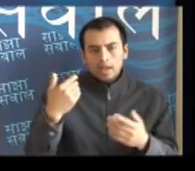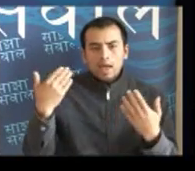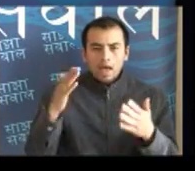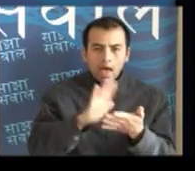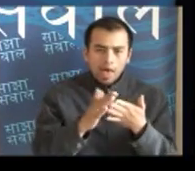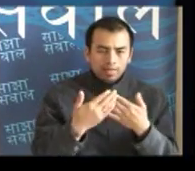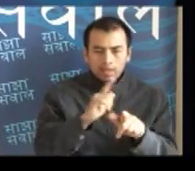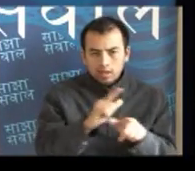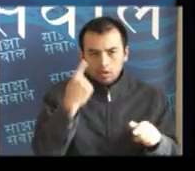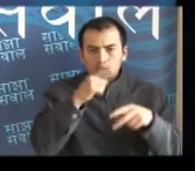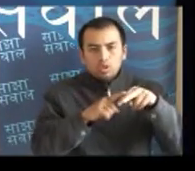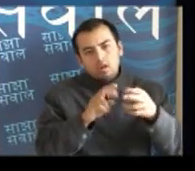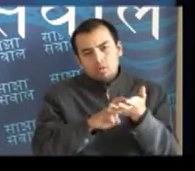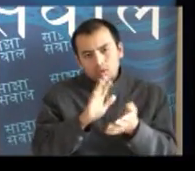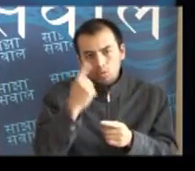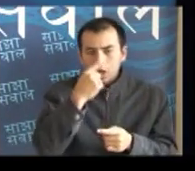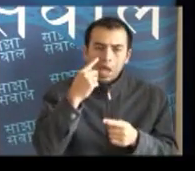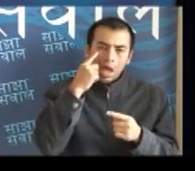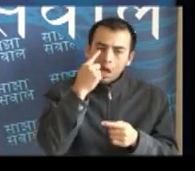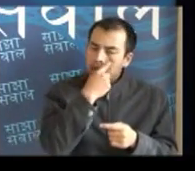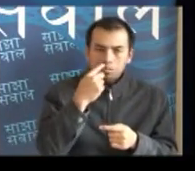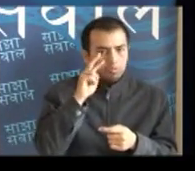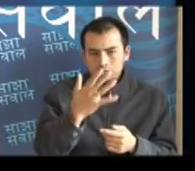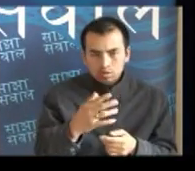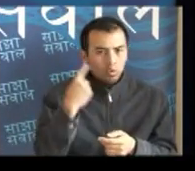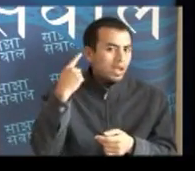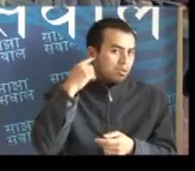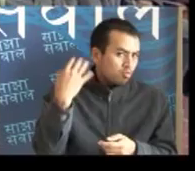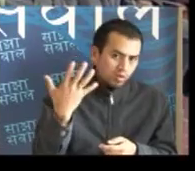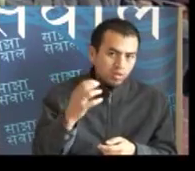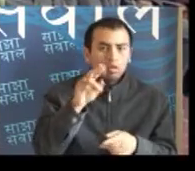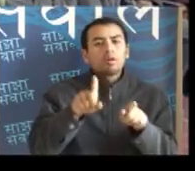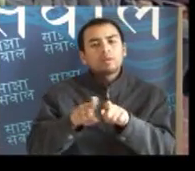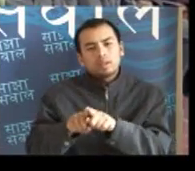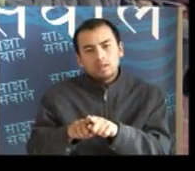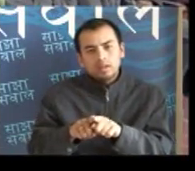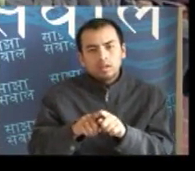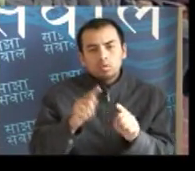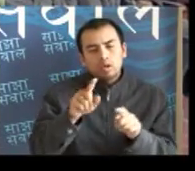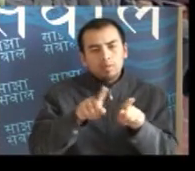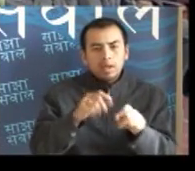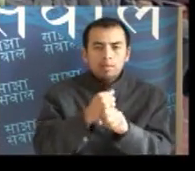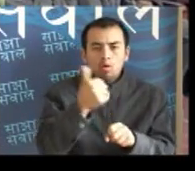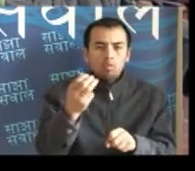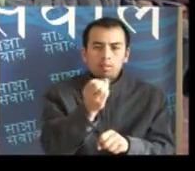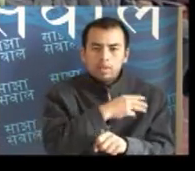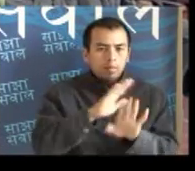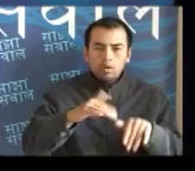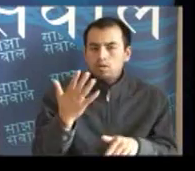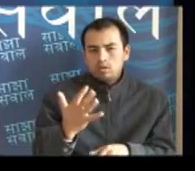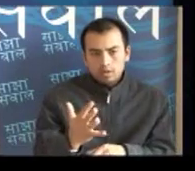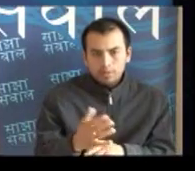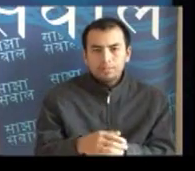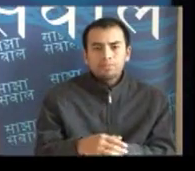छैन, कसैको खुट्टा कमजोर छ, कोही आँखा देख्नुहुन्न, कोही कान सुन्नुहुन्न, र पनि कुनै पनि काममा अरूभन्दा फरक